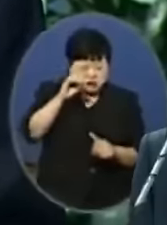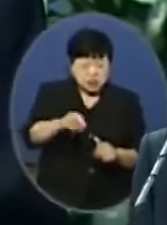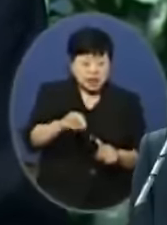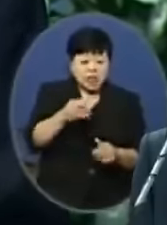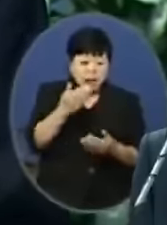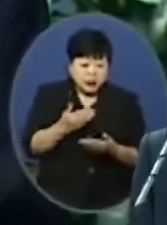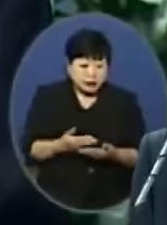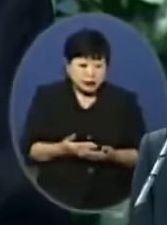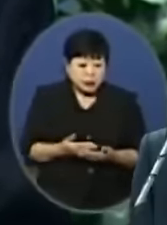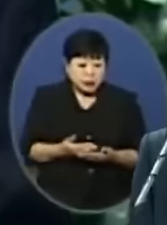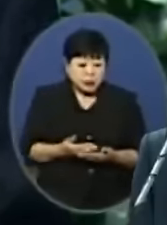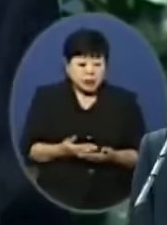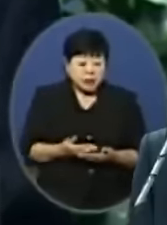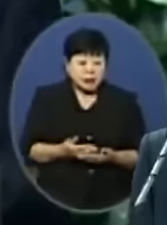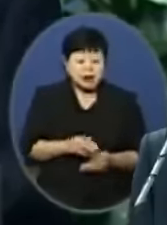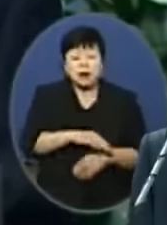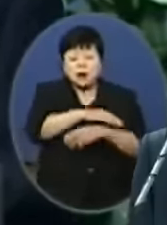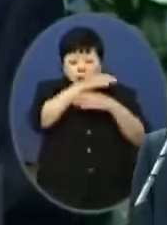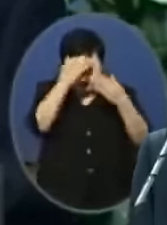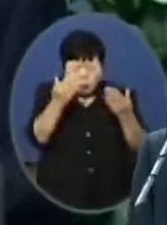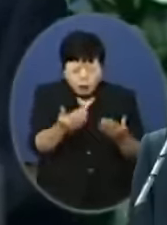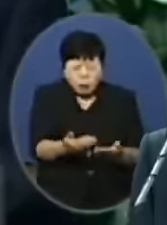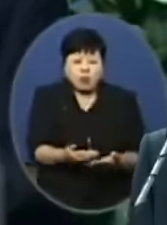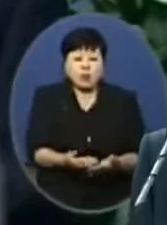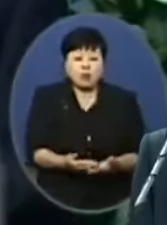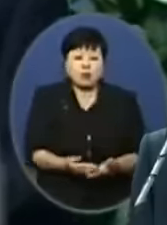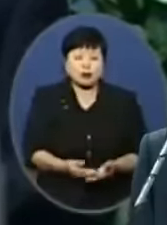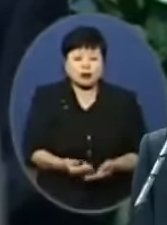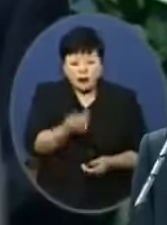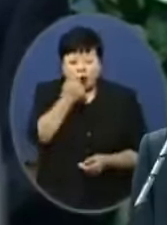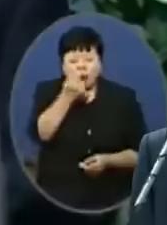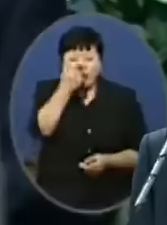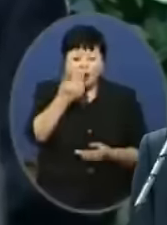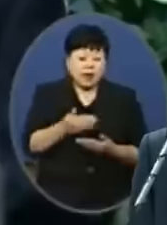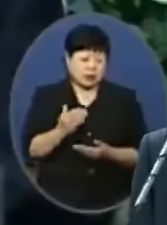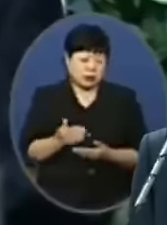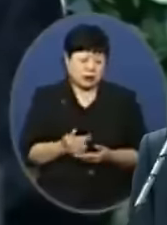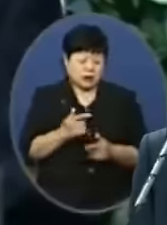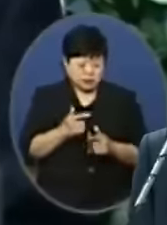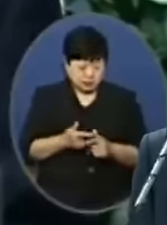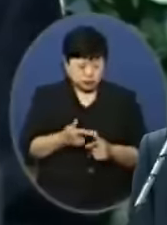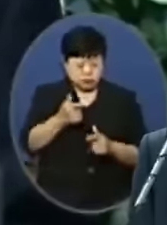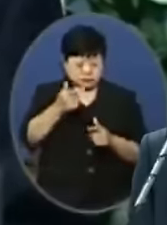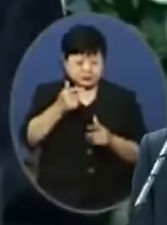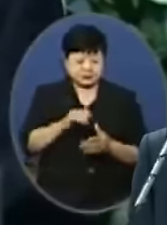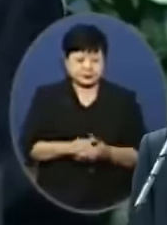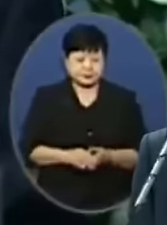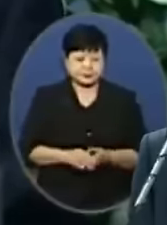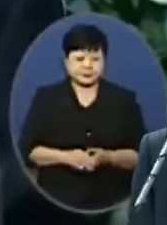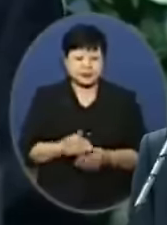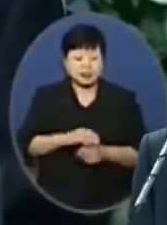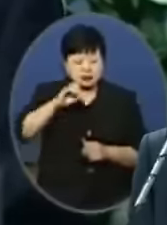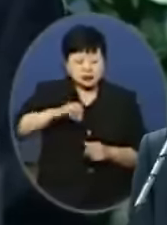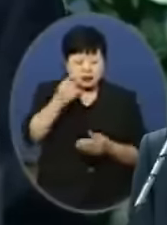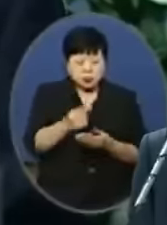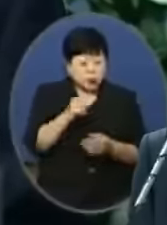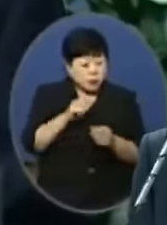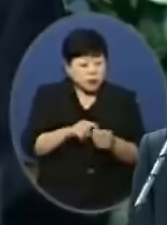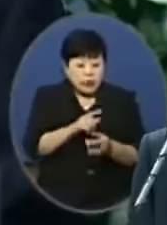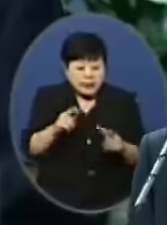정죄받으라. 그러면 아무도 정죄받을 사람 없습니다. 그런데 예수님은 정죄하러 온 것이